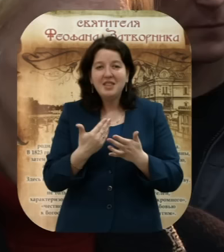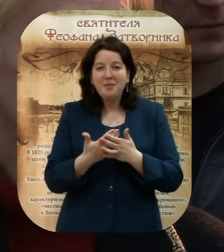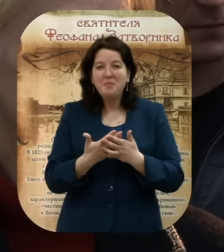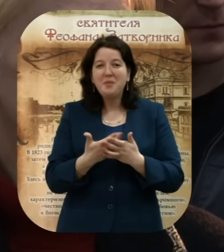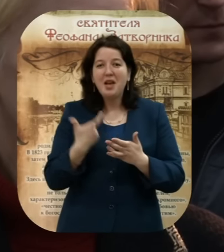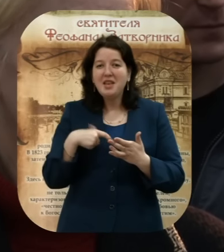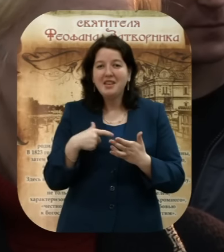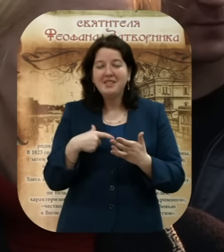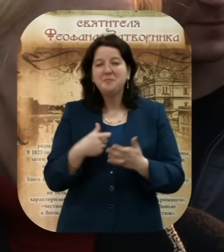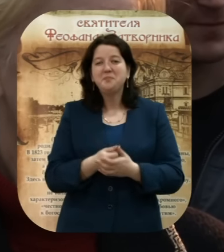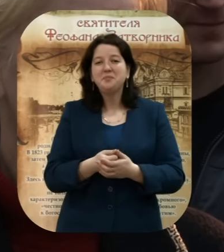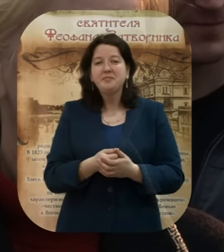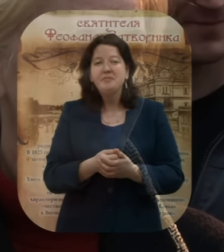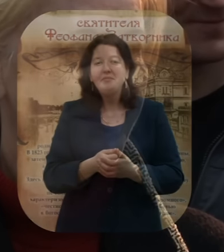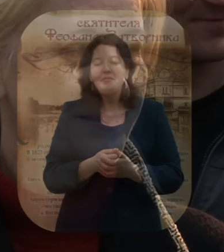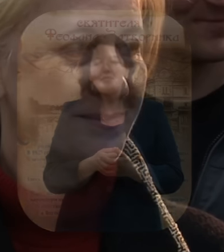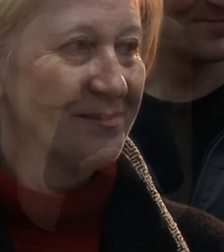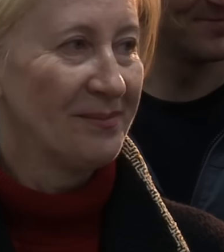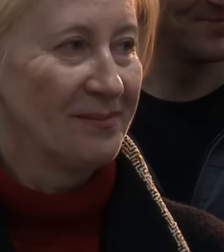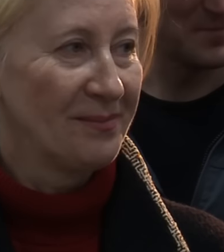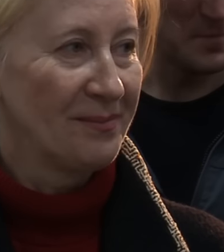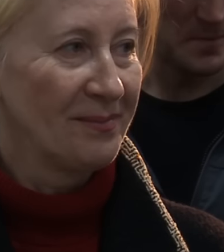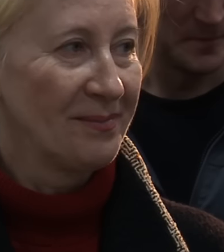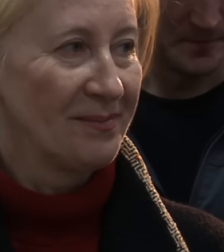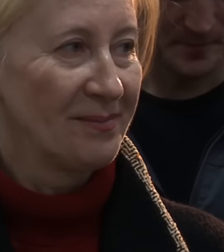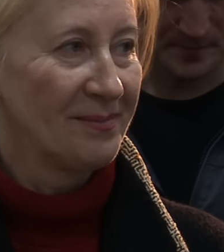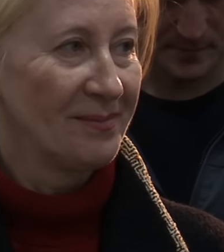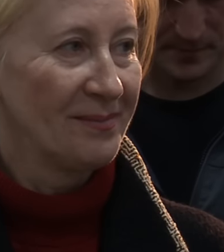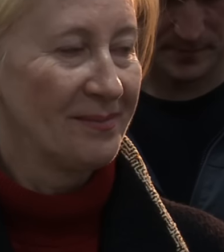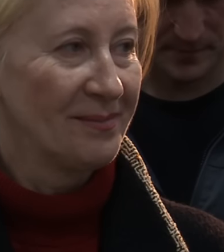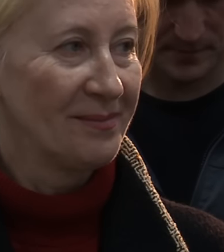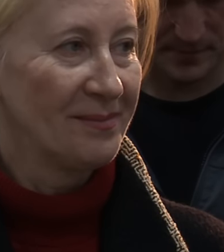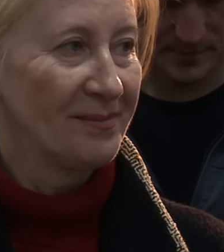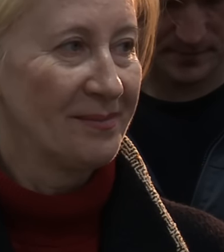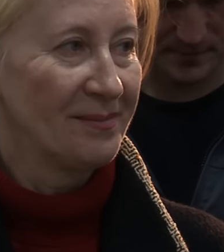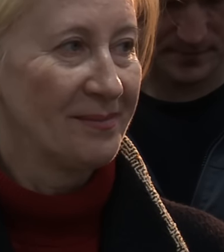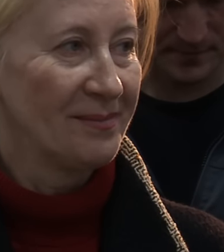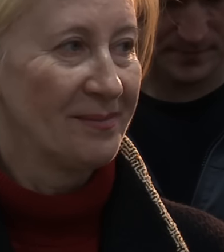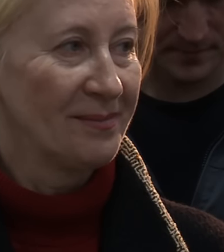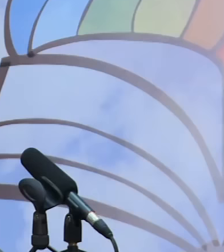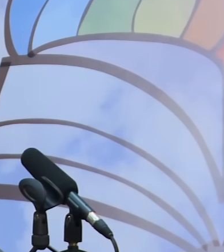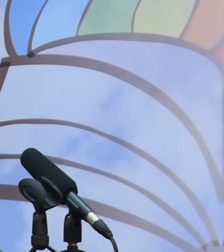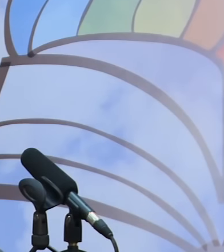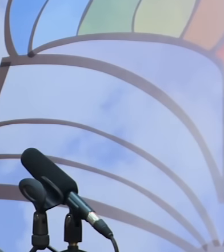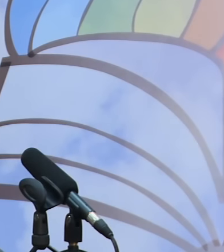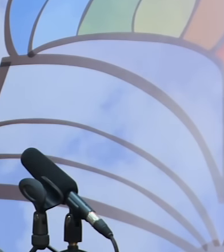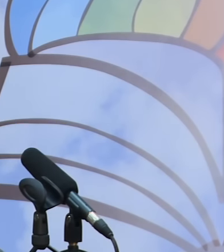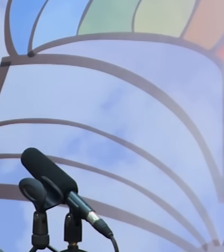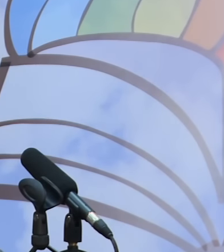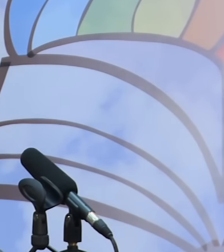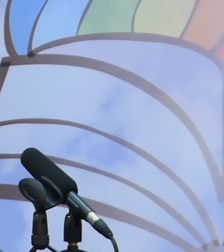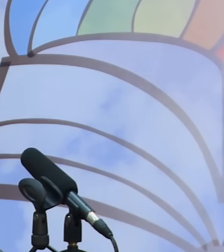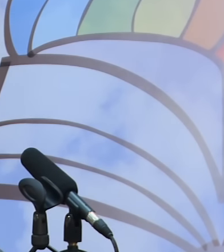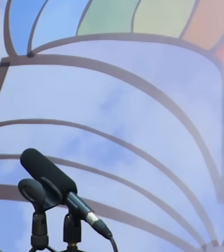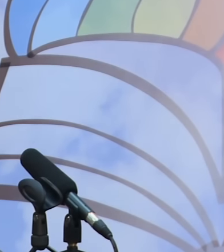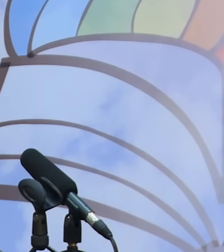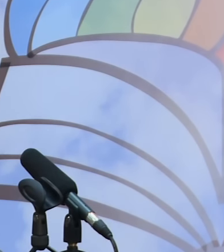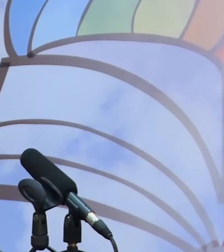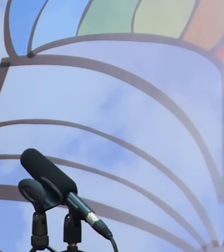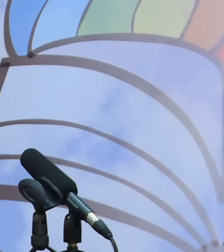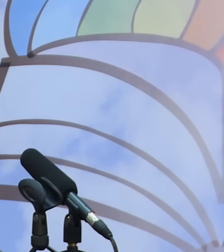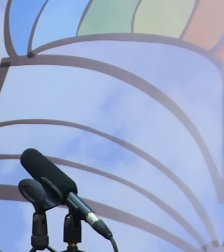яиц. Да. Ну, хорошо. Я вижу, что я слишком задержал очень ваше